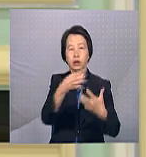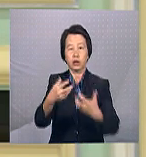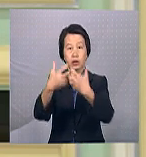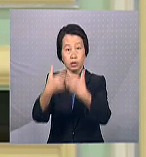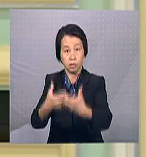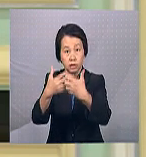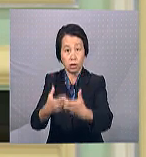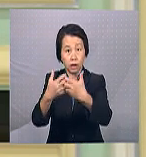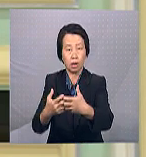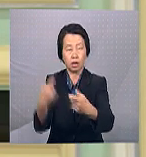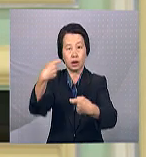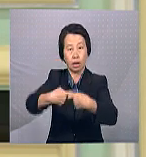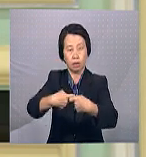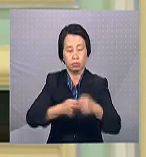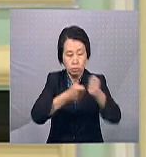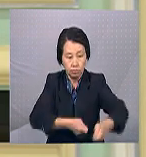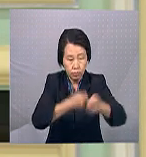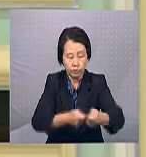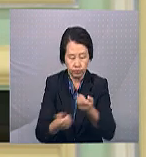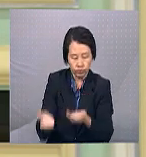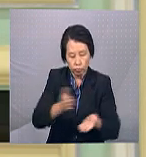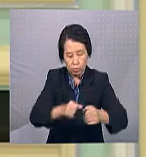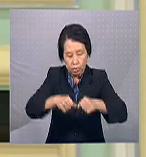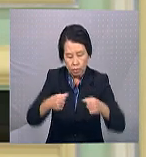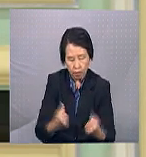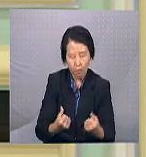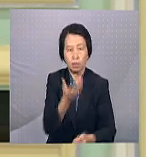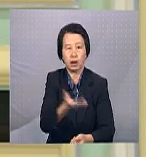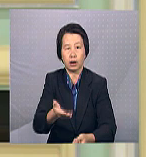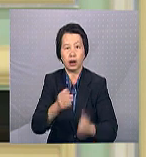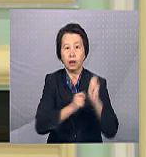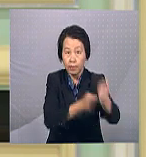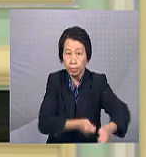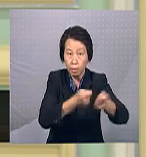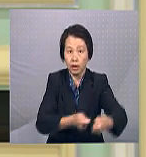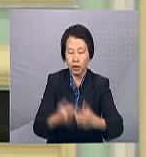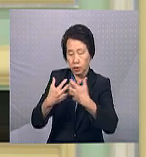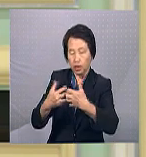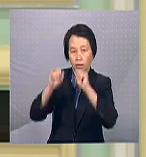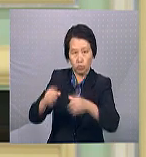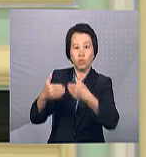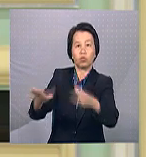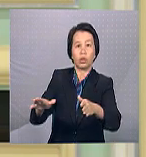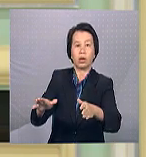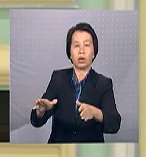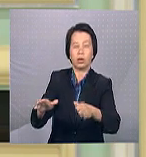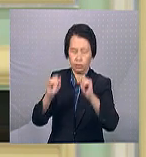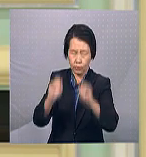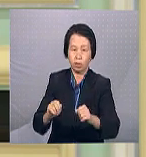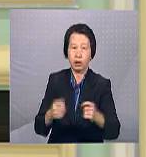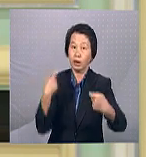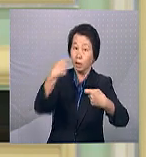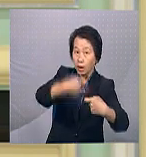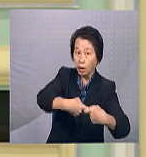yang berkaitan dengan produk pertanian, pembungkusan produk-produk pertanian juga dibenarkan. Jadi semua yang